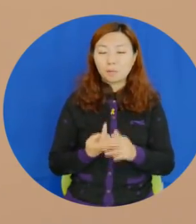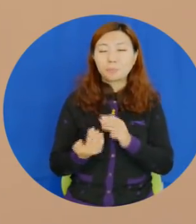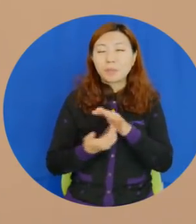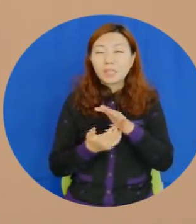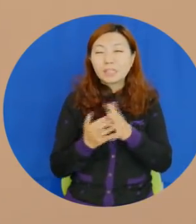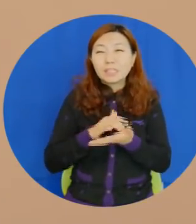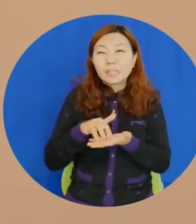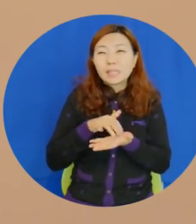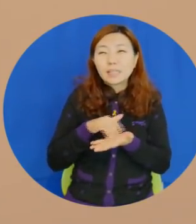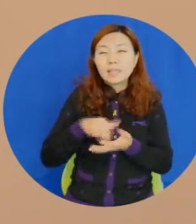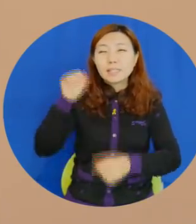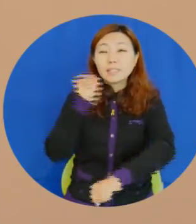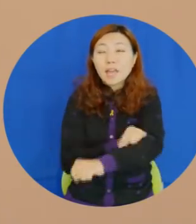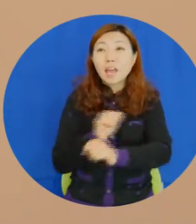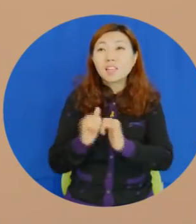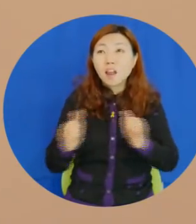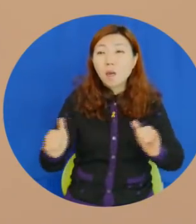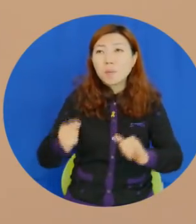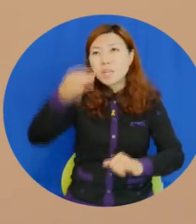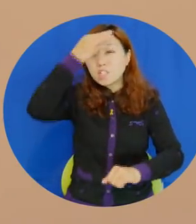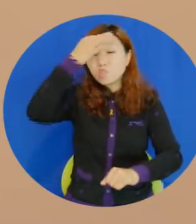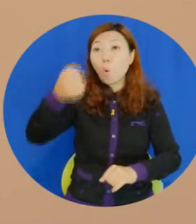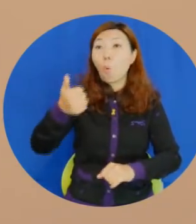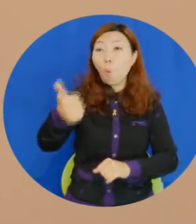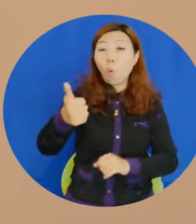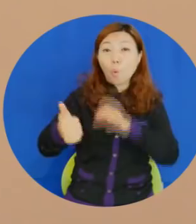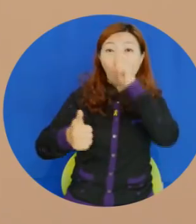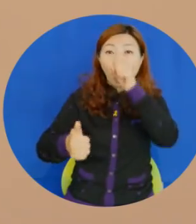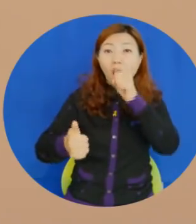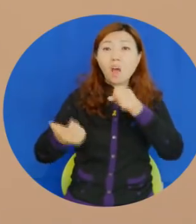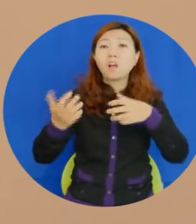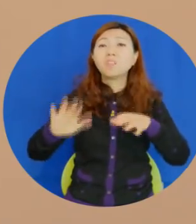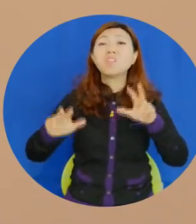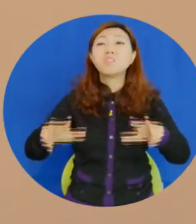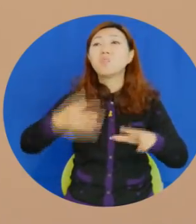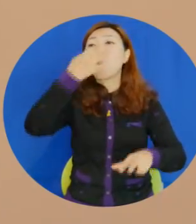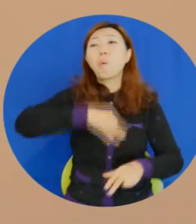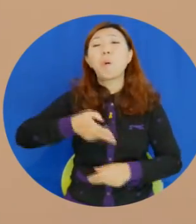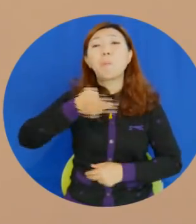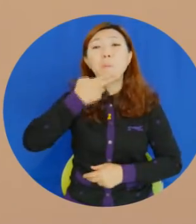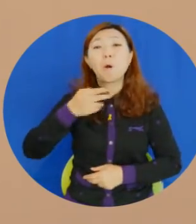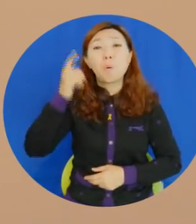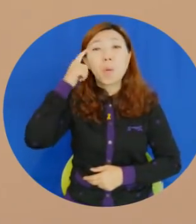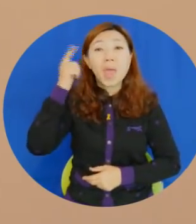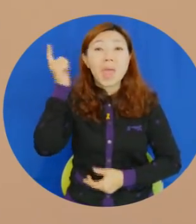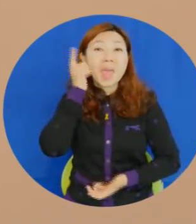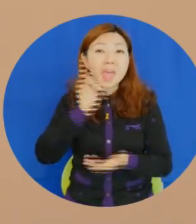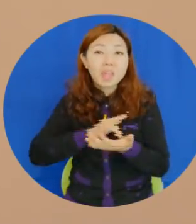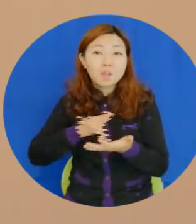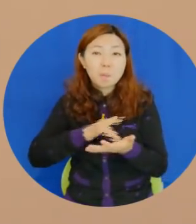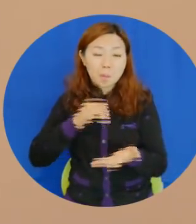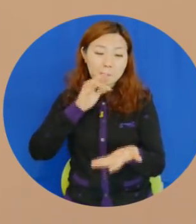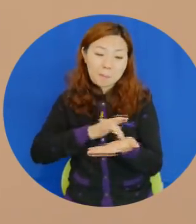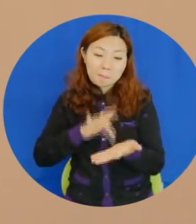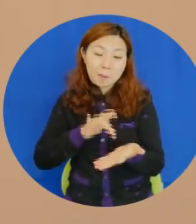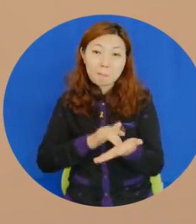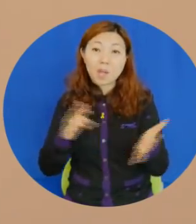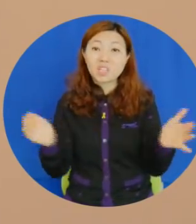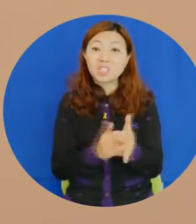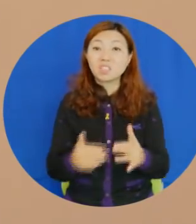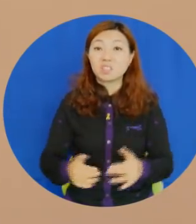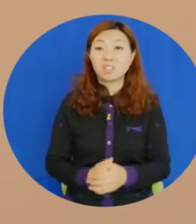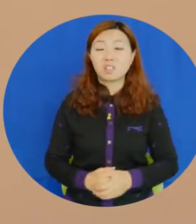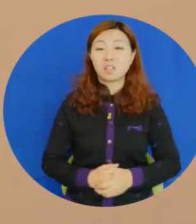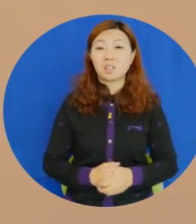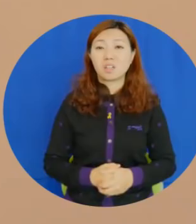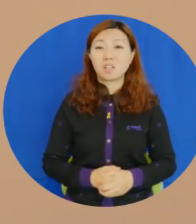추산 잘하고 북이 잘하고 이게 막 엄청난 재능이에요. 그런데 지금 그게 무용지물이잖아. 그냥 눌리 터치만 할